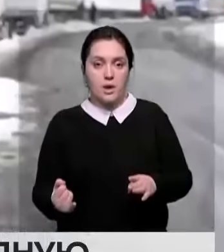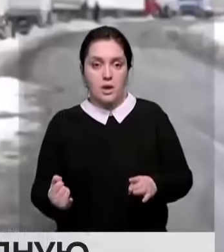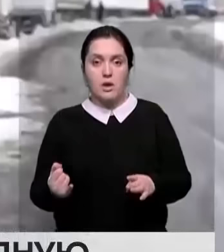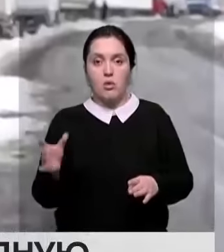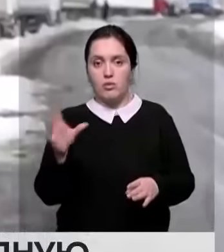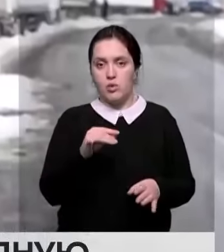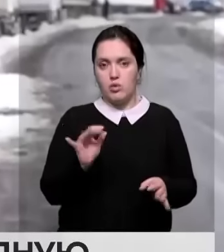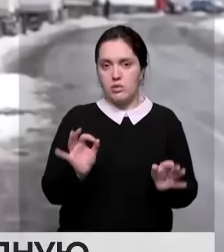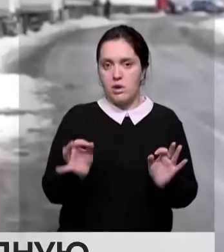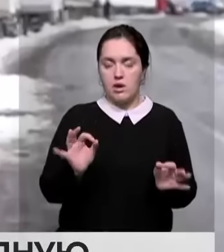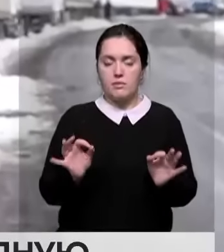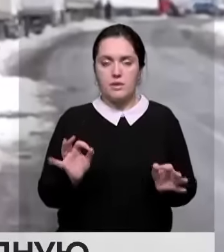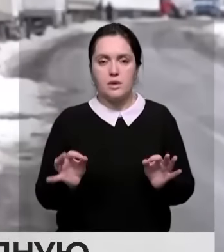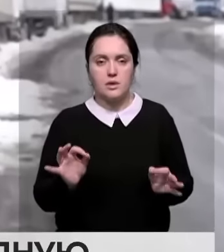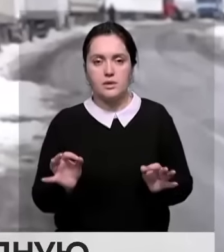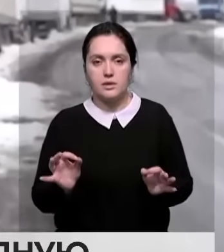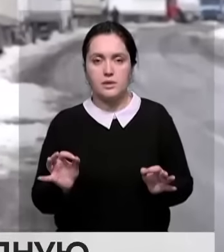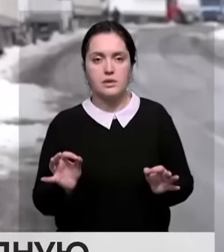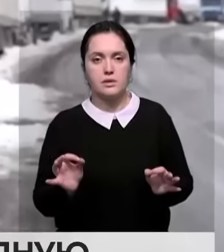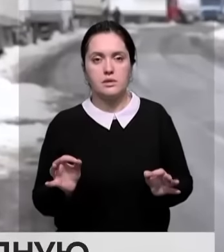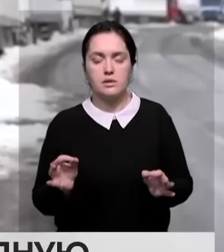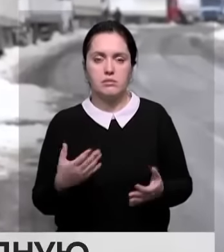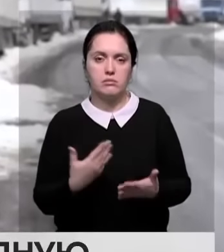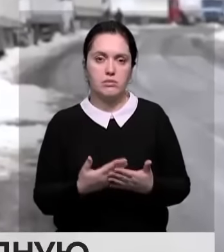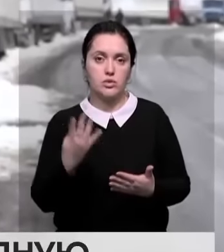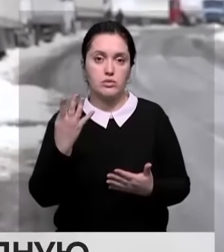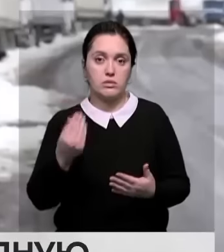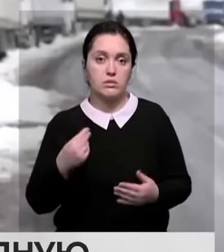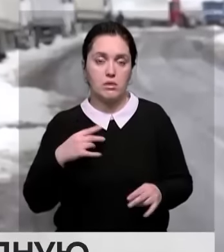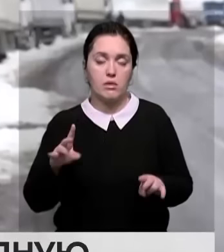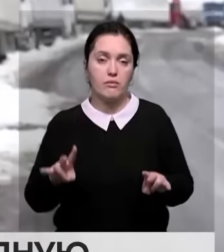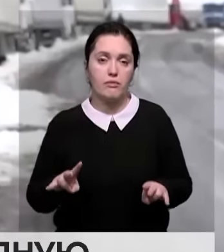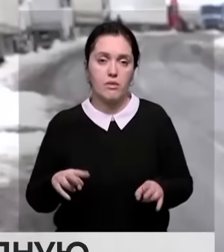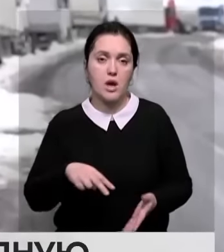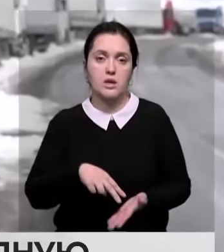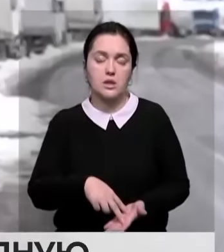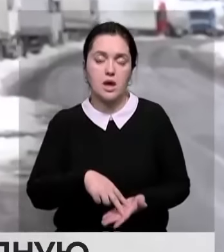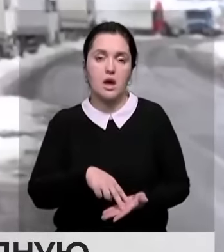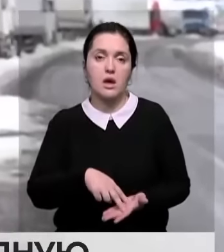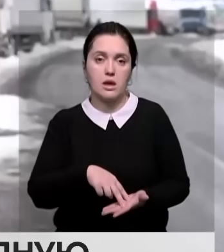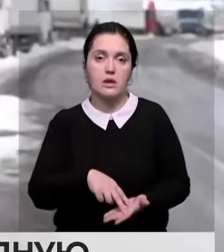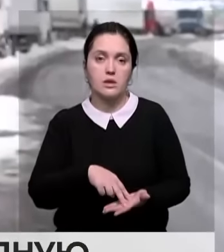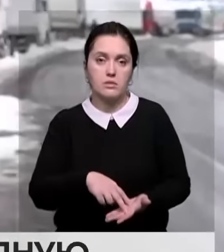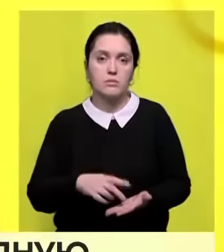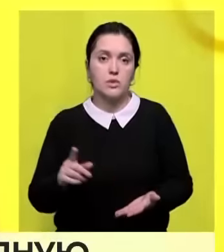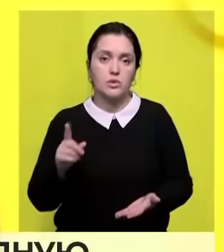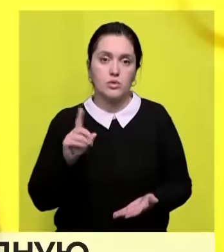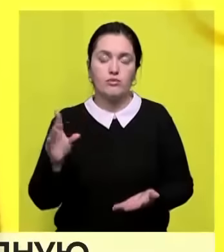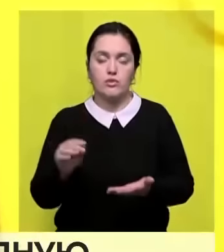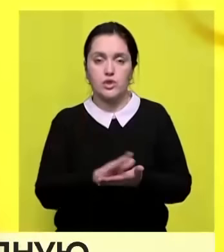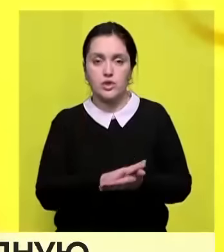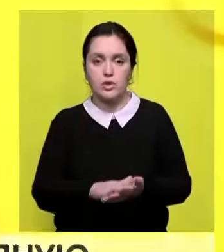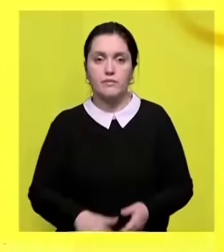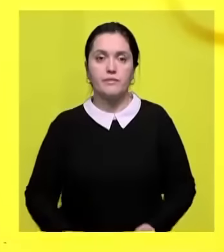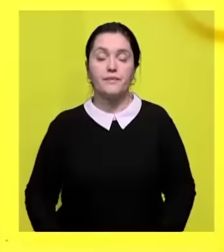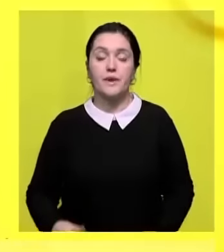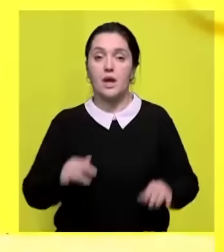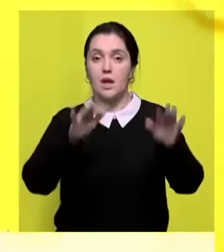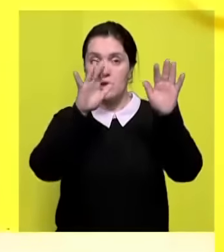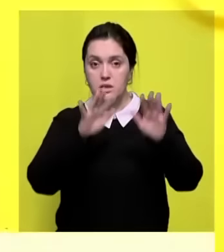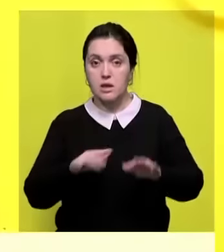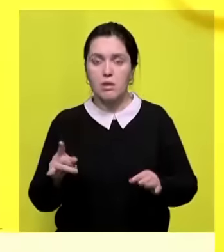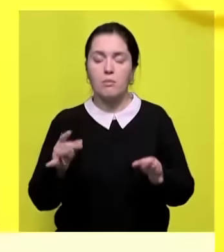все нормально, ну где-то четвертый день стоим, ну видно все работает, все чистит. Снег идет, они